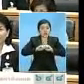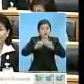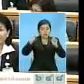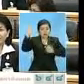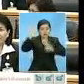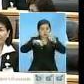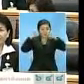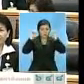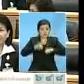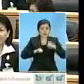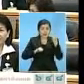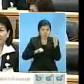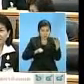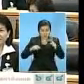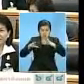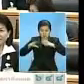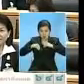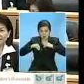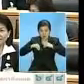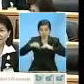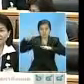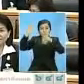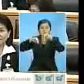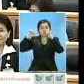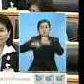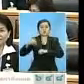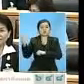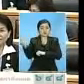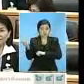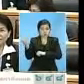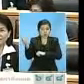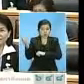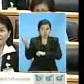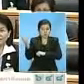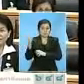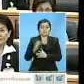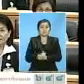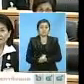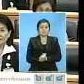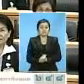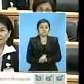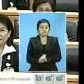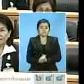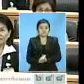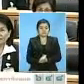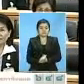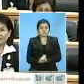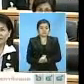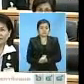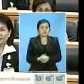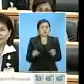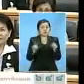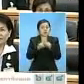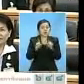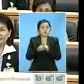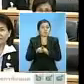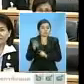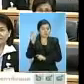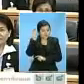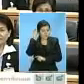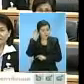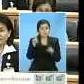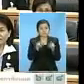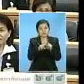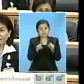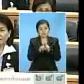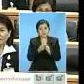างน้อยประชาธิปไตยที่สง่างามที่ดีงามนั้นทุกฝ่ายต้องรับฟังความคิดเห็นที่แตกต่างด้วยความสบ